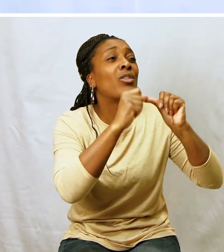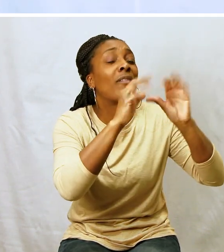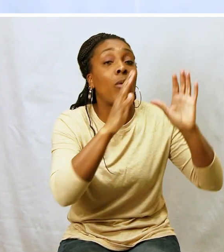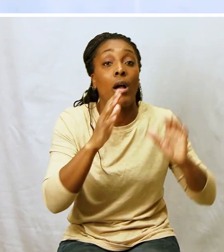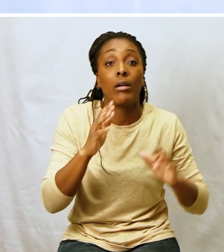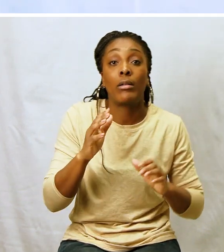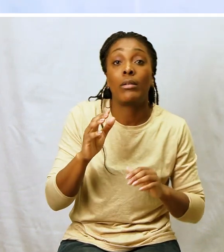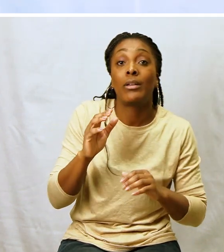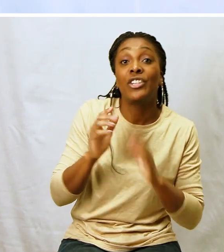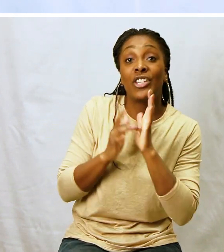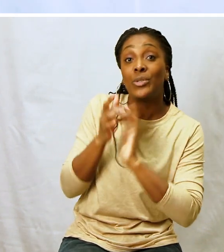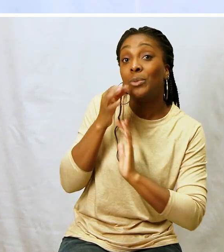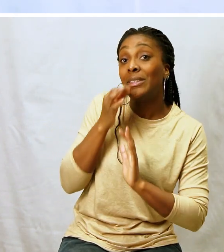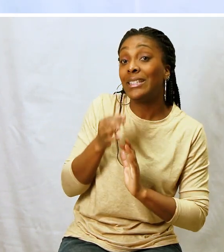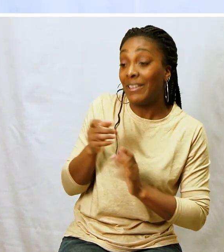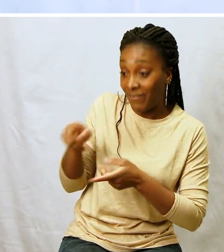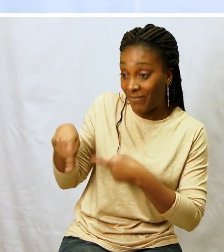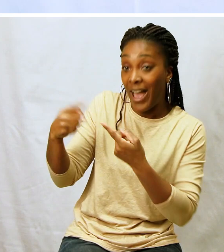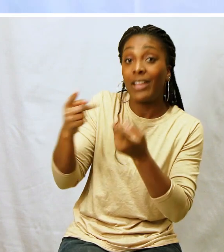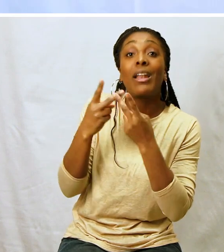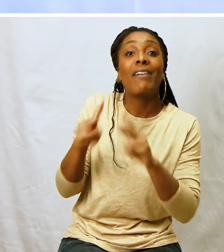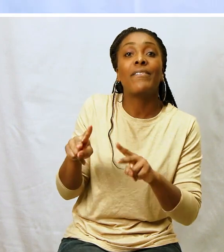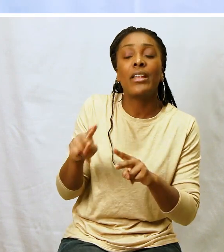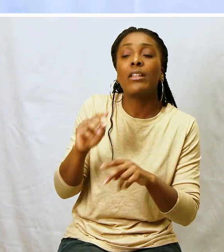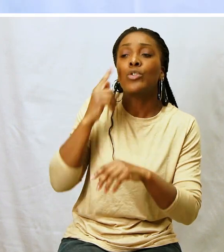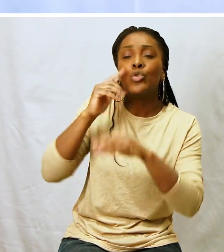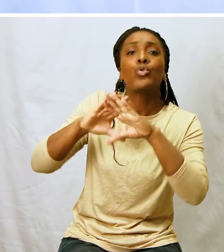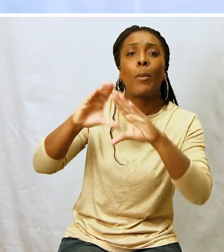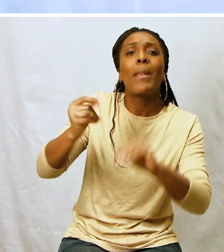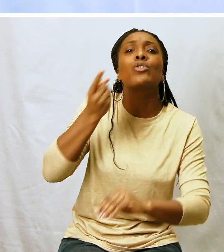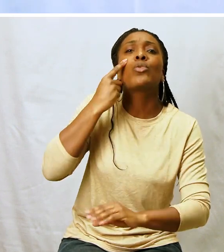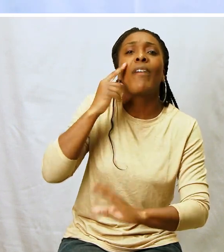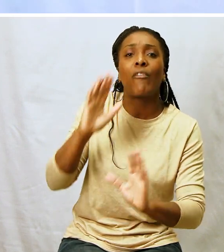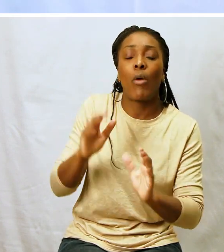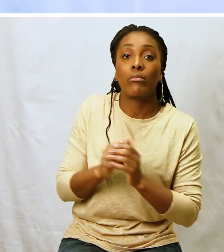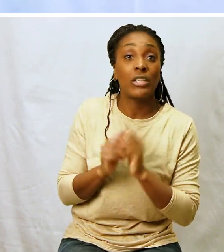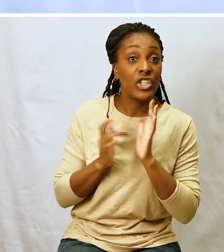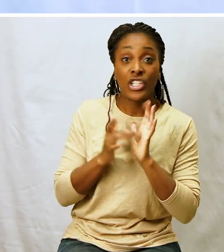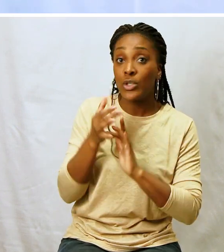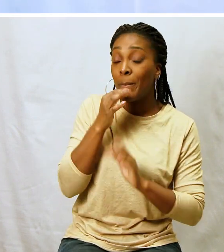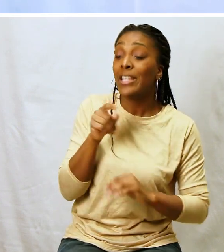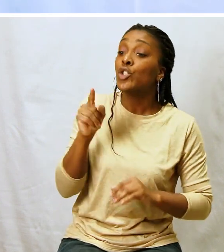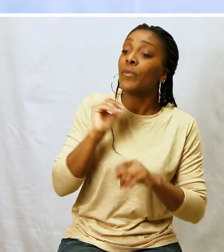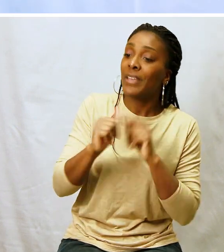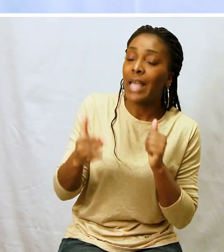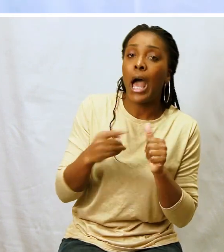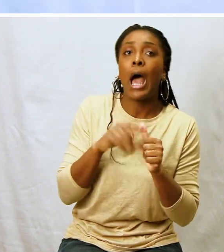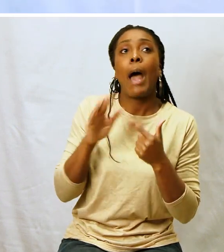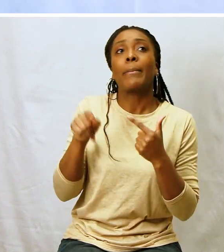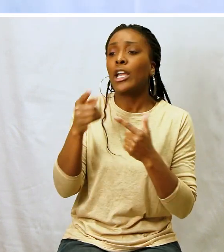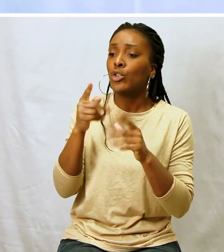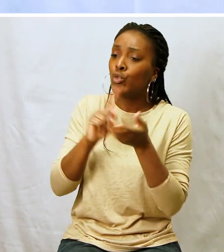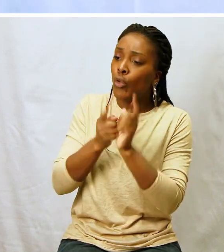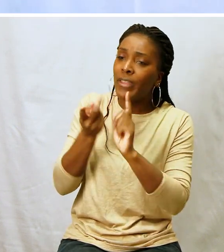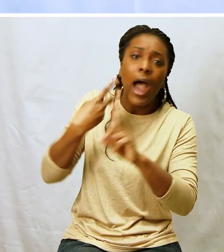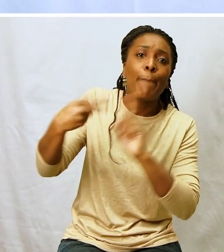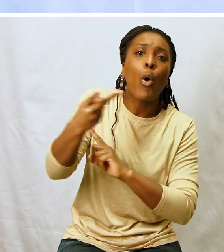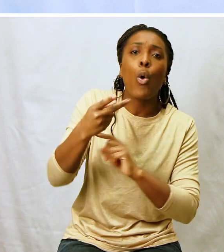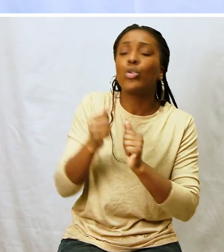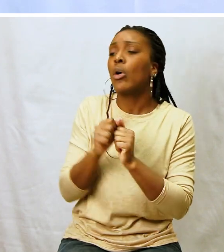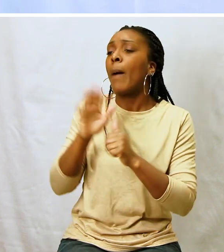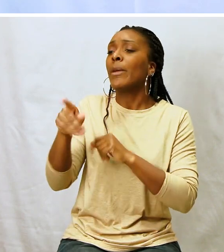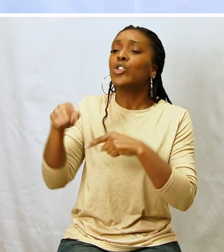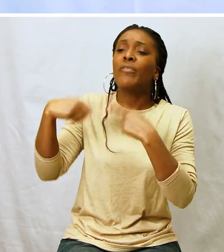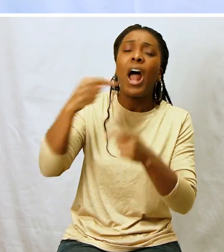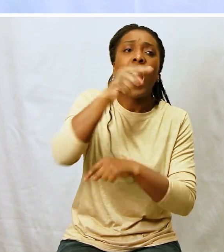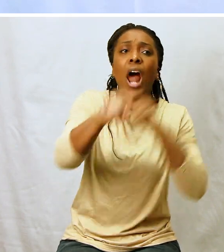ville, et on te dira ce que tu dois faire. » Donc en fait, le Seigneur ne lui dit pas, écoute, va falloir que tu fasses ça, tu seras apôtre pour les nations, je vais t'envoyer à